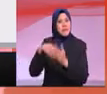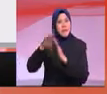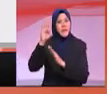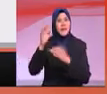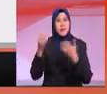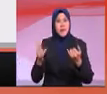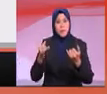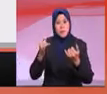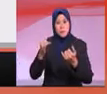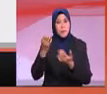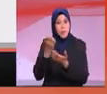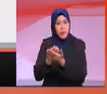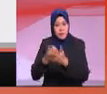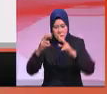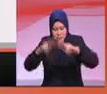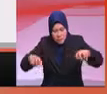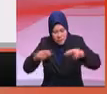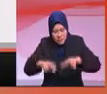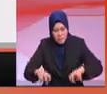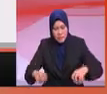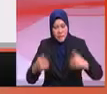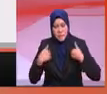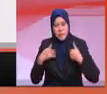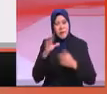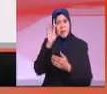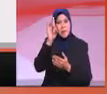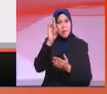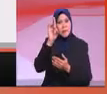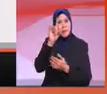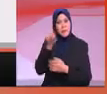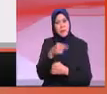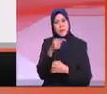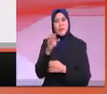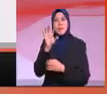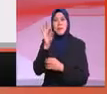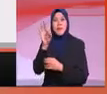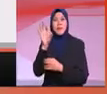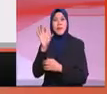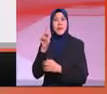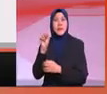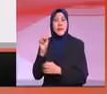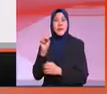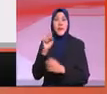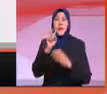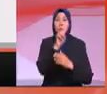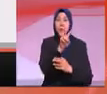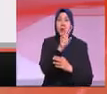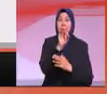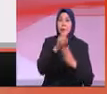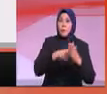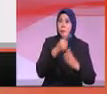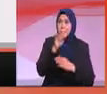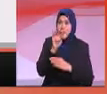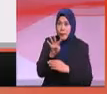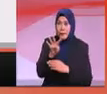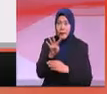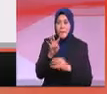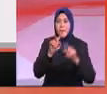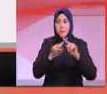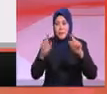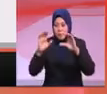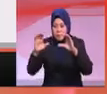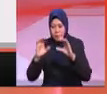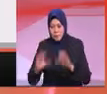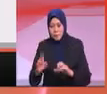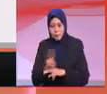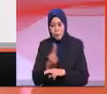of Economic Research menjangkakan kita ada 8,900 kes pada 28 April. Tapi dengan